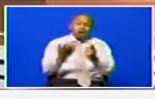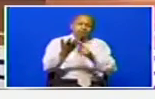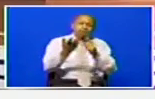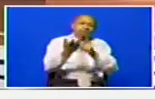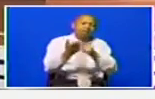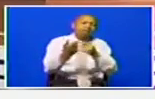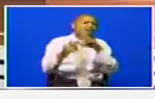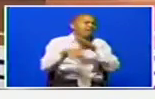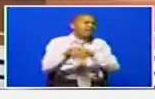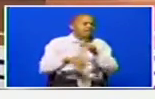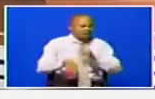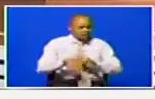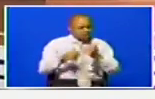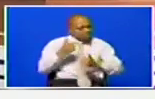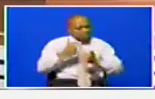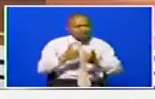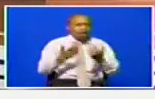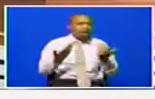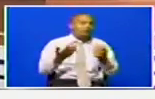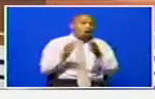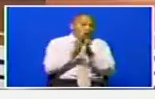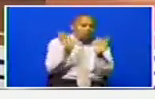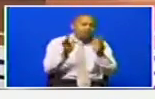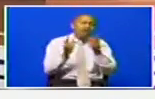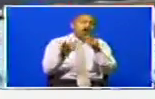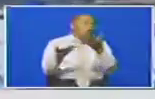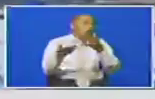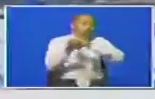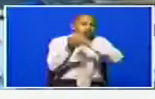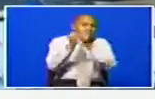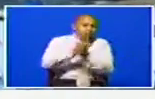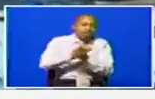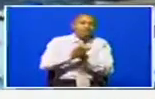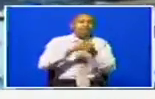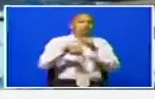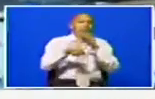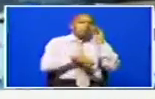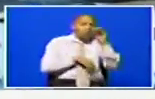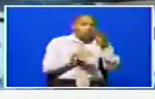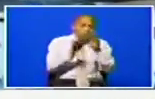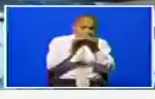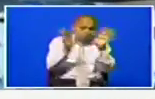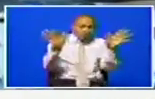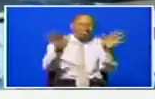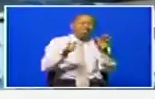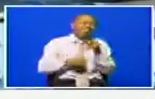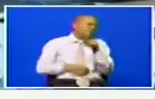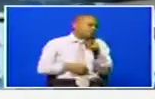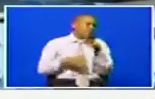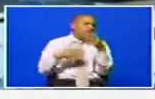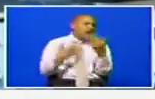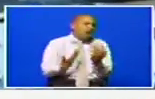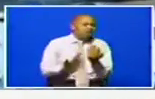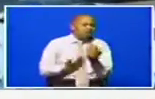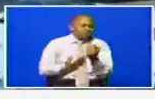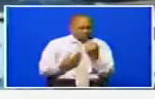ilipatikana wakati gani, ikadukuliwa wakati gani, ikabadilika wakati gani, ikawekwa mtandaoni wakati gani? Kuna maswali kama hayo, nyie kama